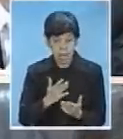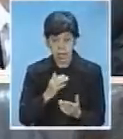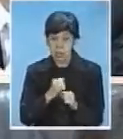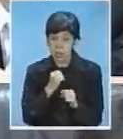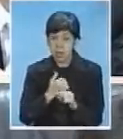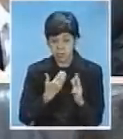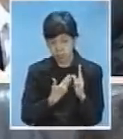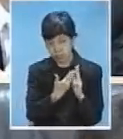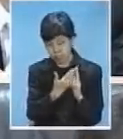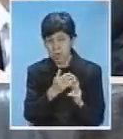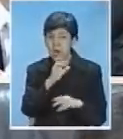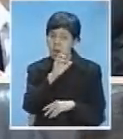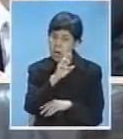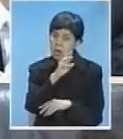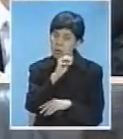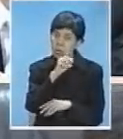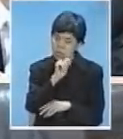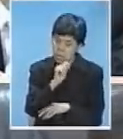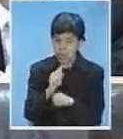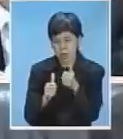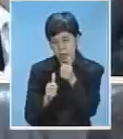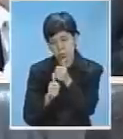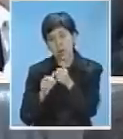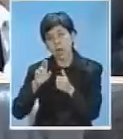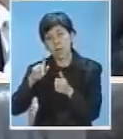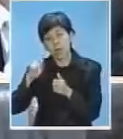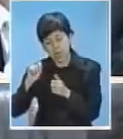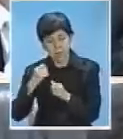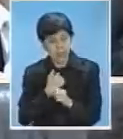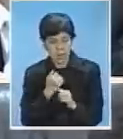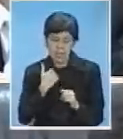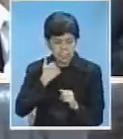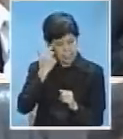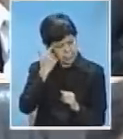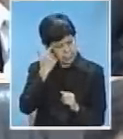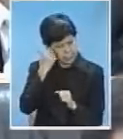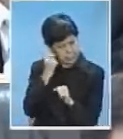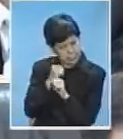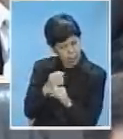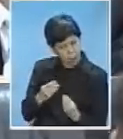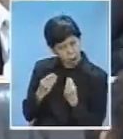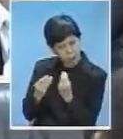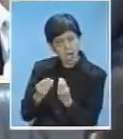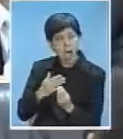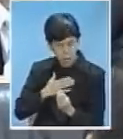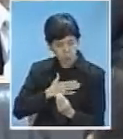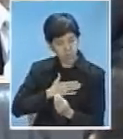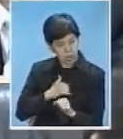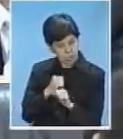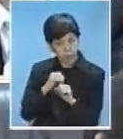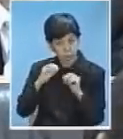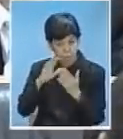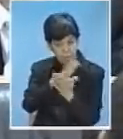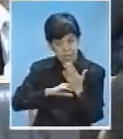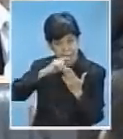ามสามารถสร้างศรัทธาให้ครูทั้งประเทศนี้มีความเชื่อมั่นศรัทธาว่าเราสามารถนำพา